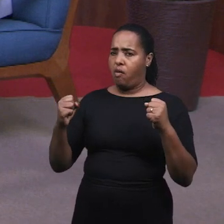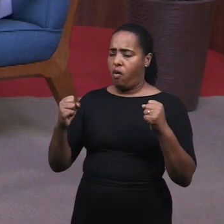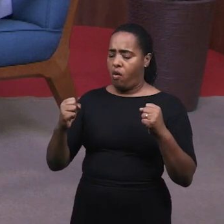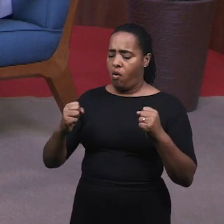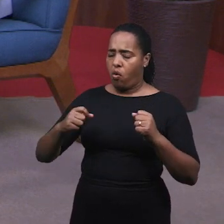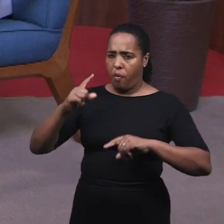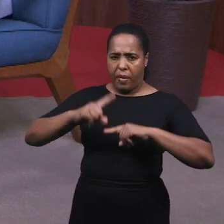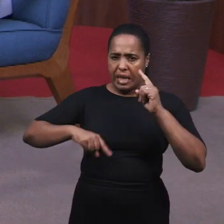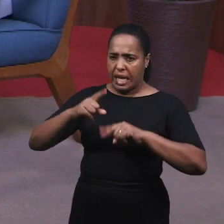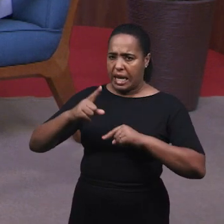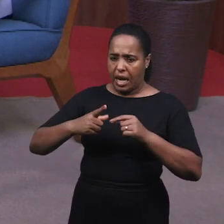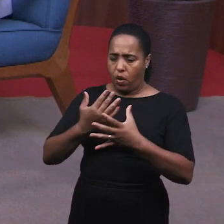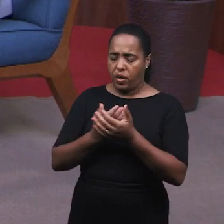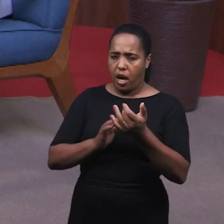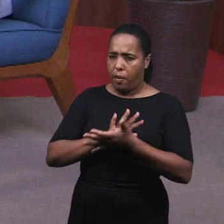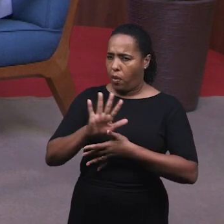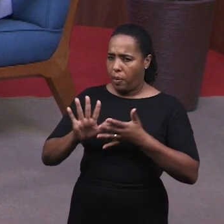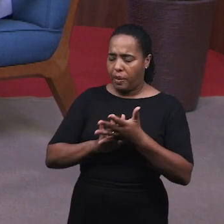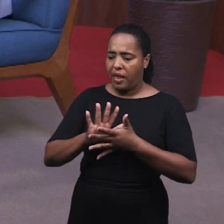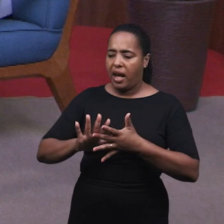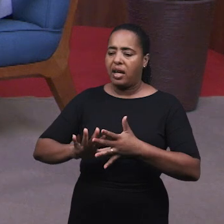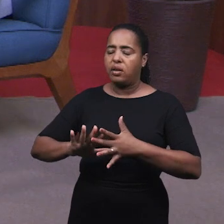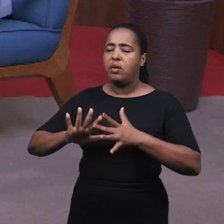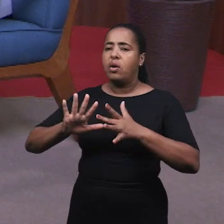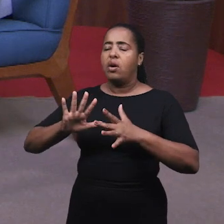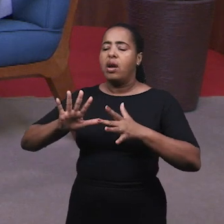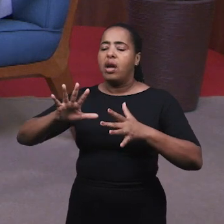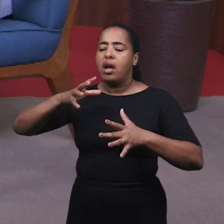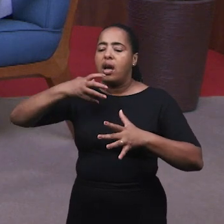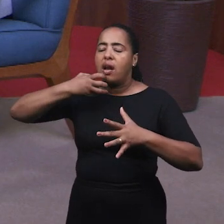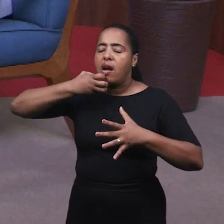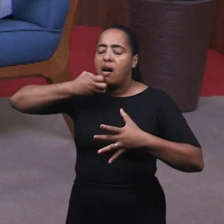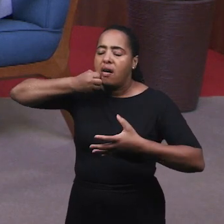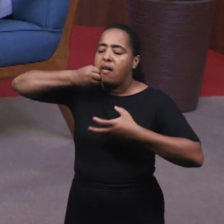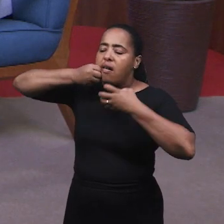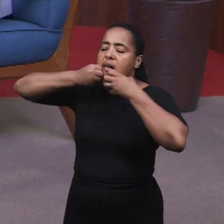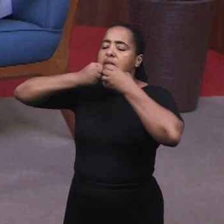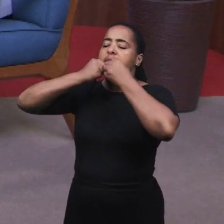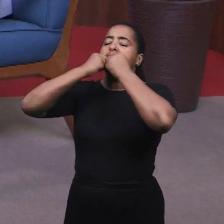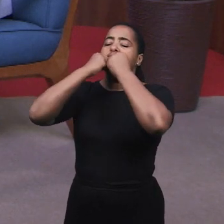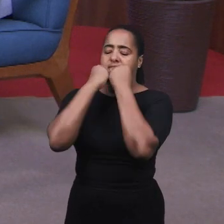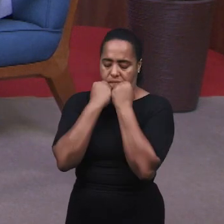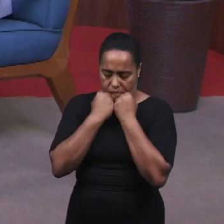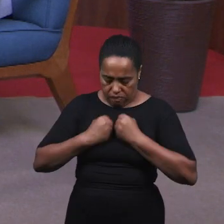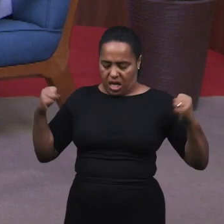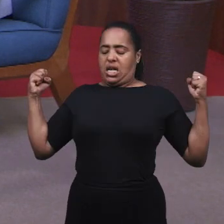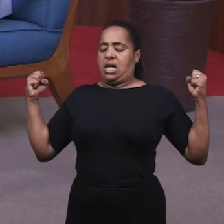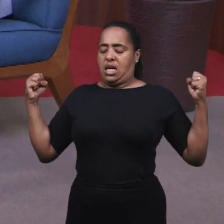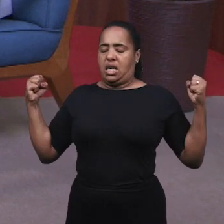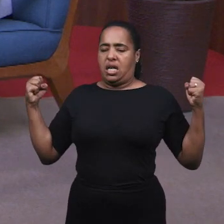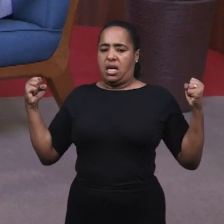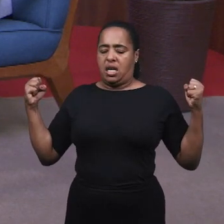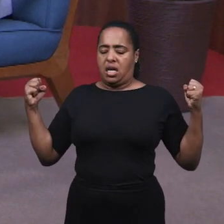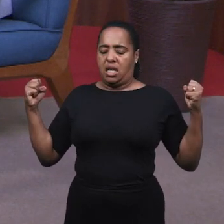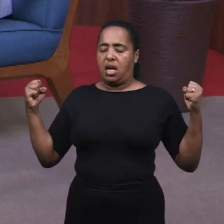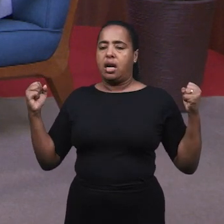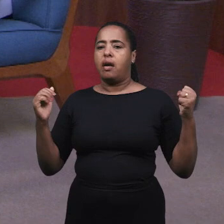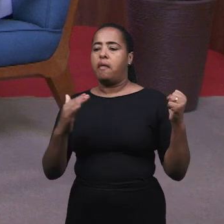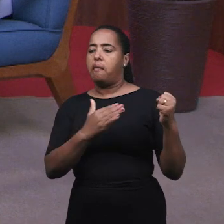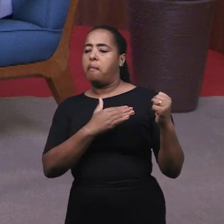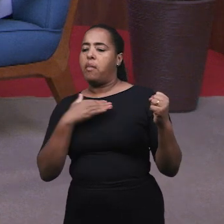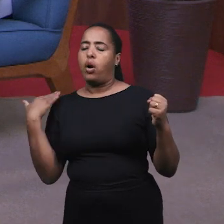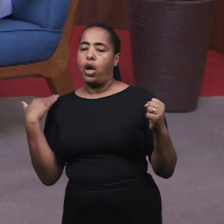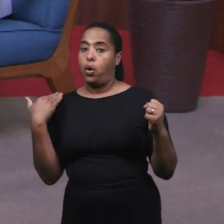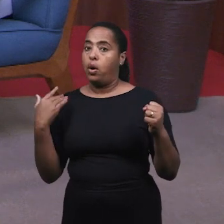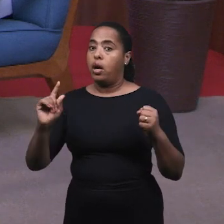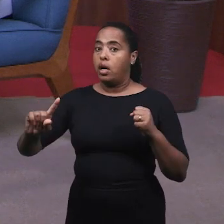et sans aucune arme, le lion est déchiré du haut en bas, a été tué. Juste après Samson, il passe par cet